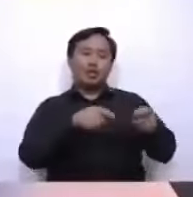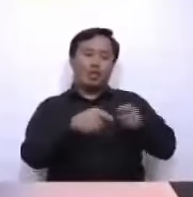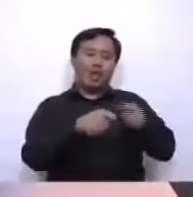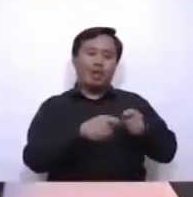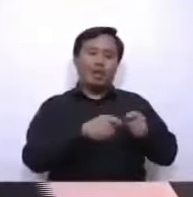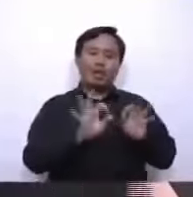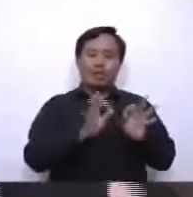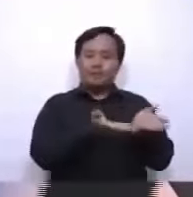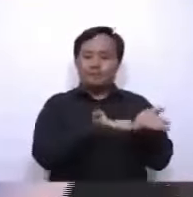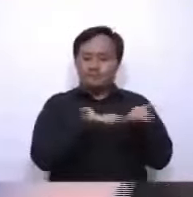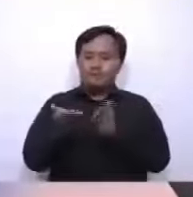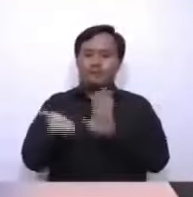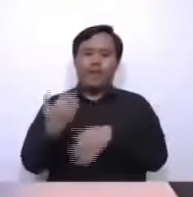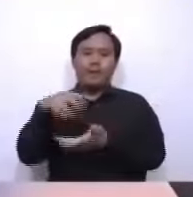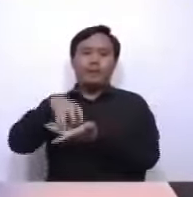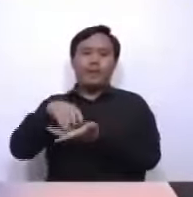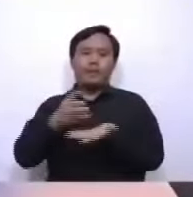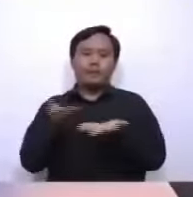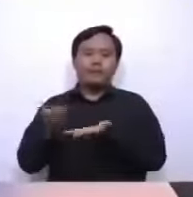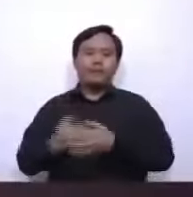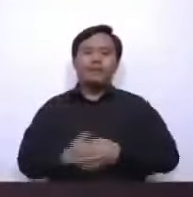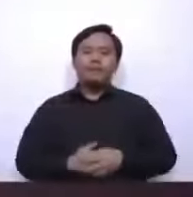Baik, silakan kembali ke tempat.